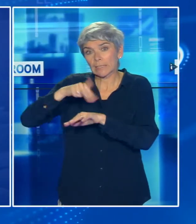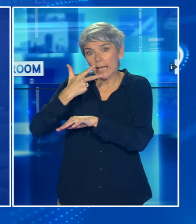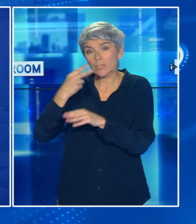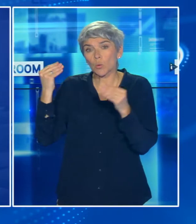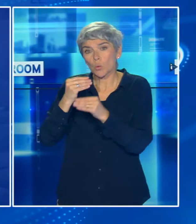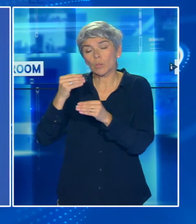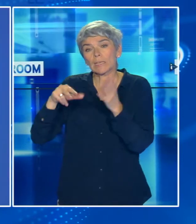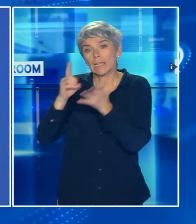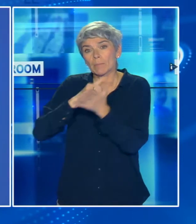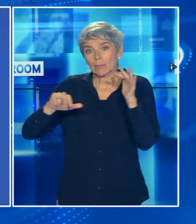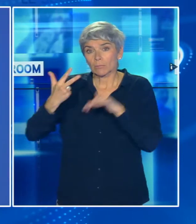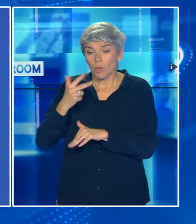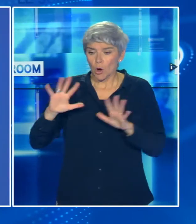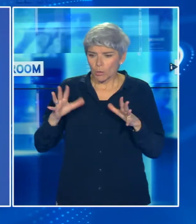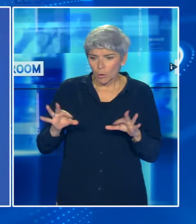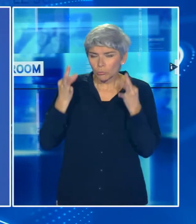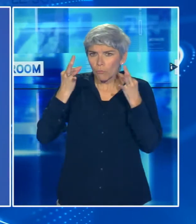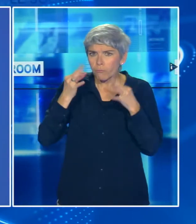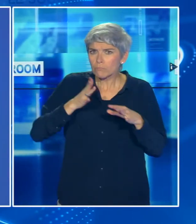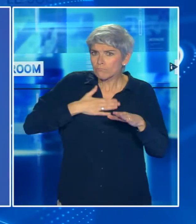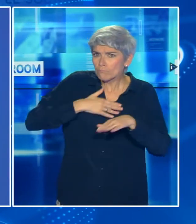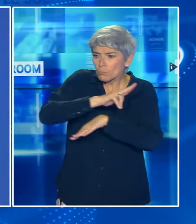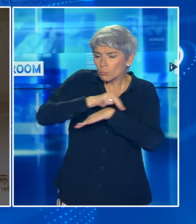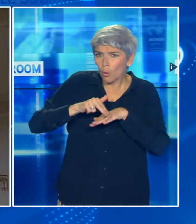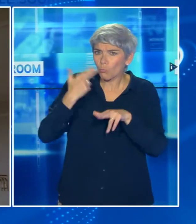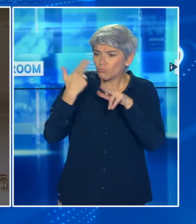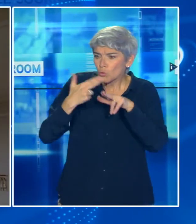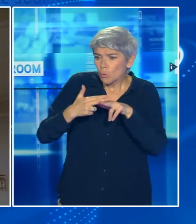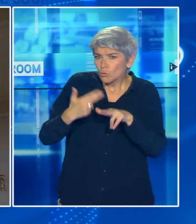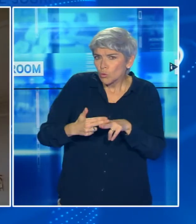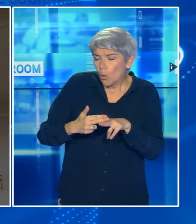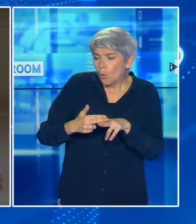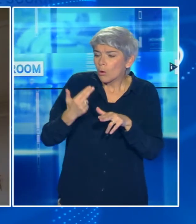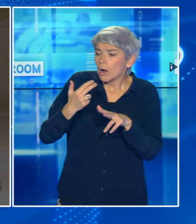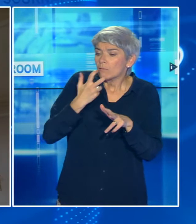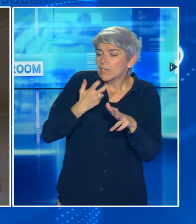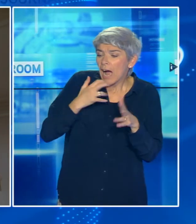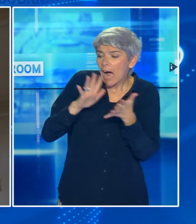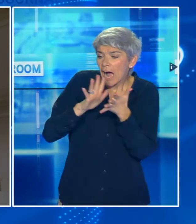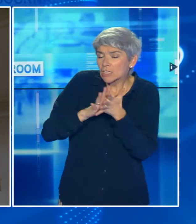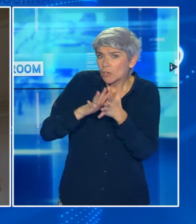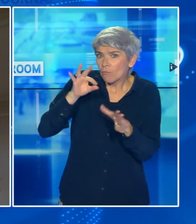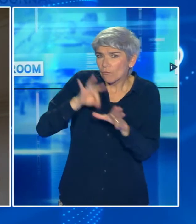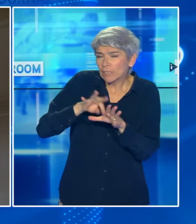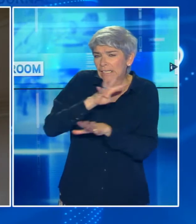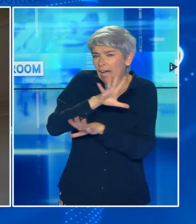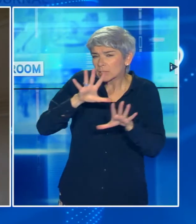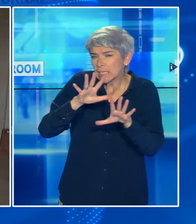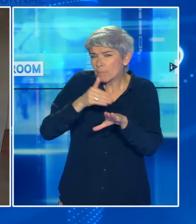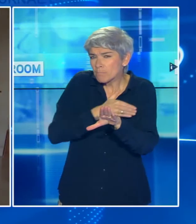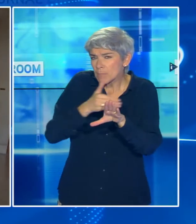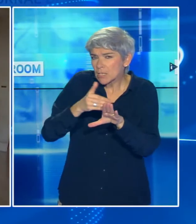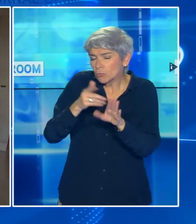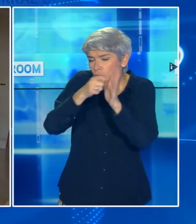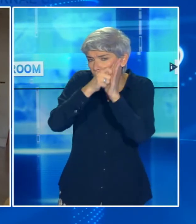les Bouches-du-Rhône. Comment trouver son bureau ? Les noms de tous les citoyens en âge de voter, environ 45 millions, ont été recensés par